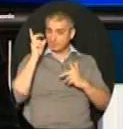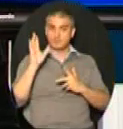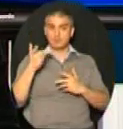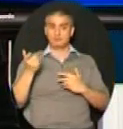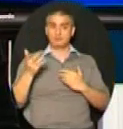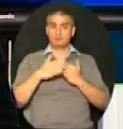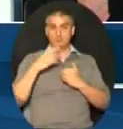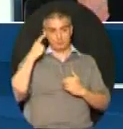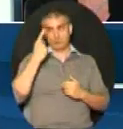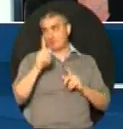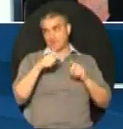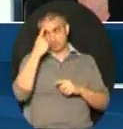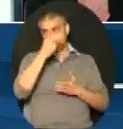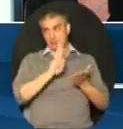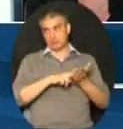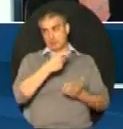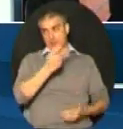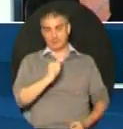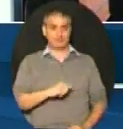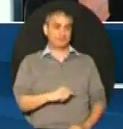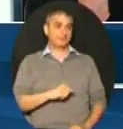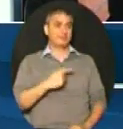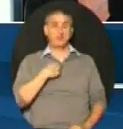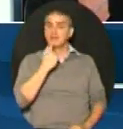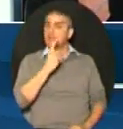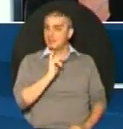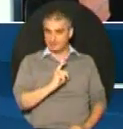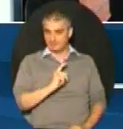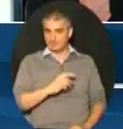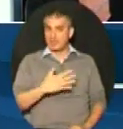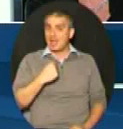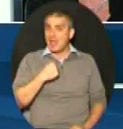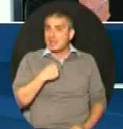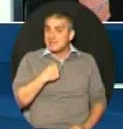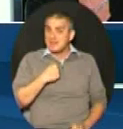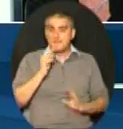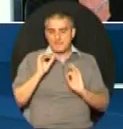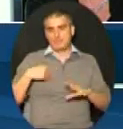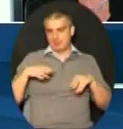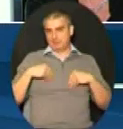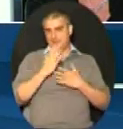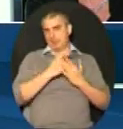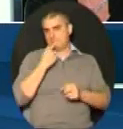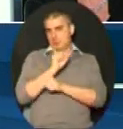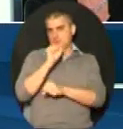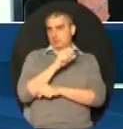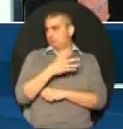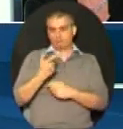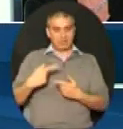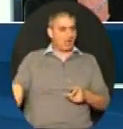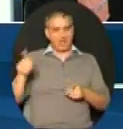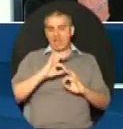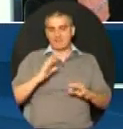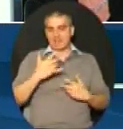איפה את חושבת שאת צודקת. אני רק אומר כך. אני באמת מסכים עם החלק מהטענות בסביב השולחן, שאין לאף